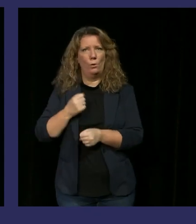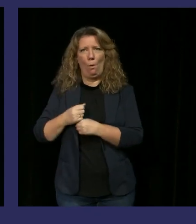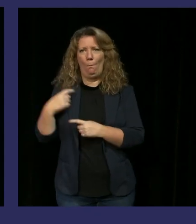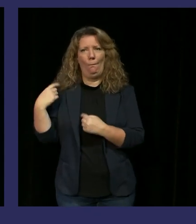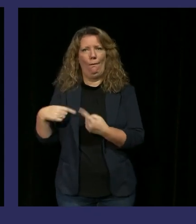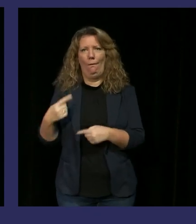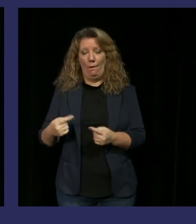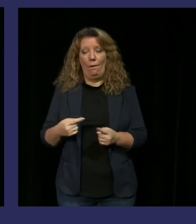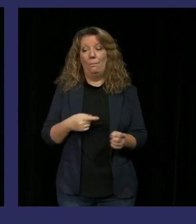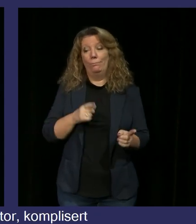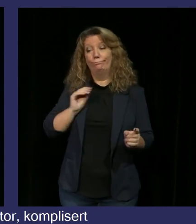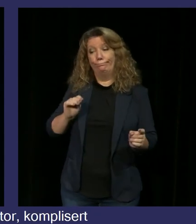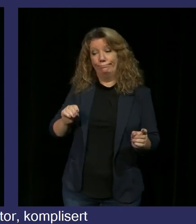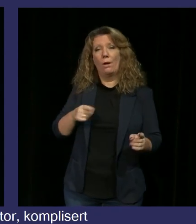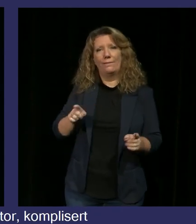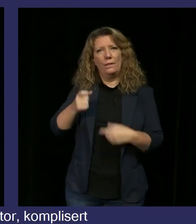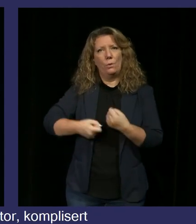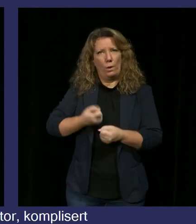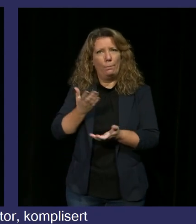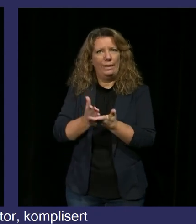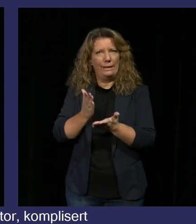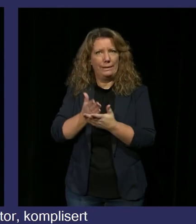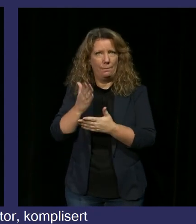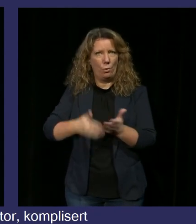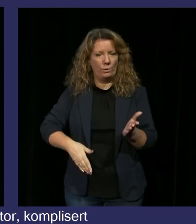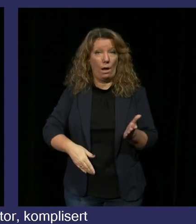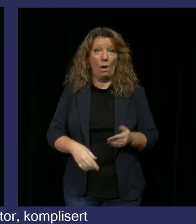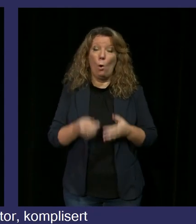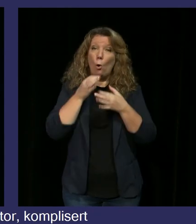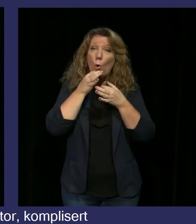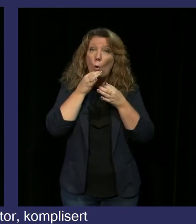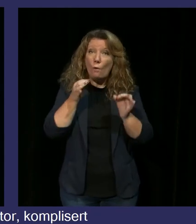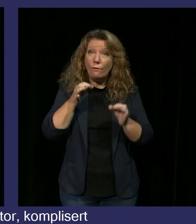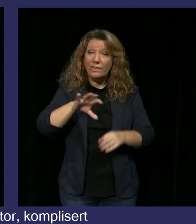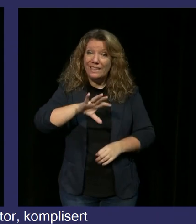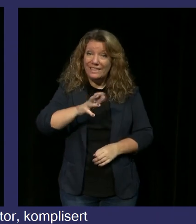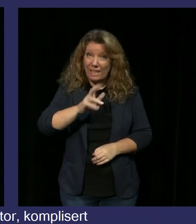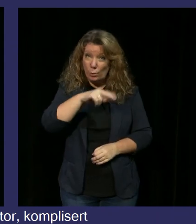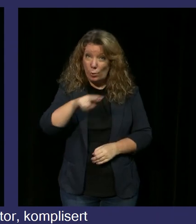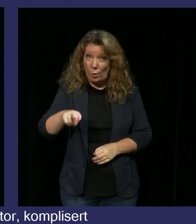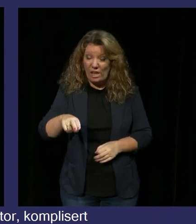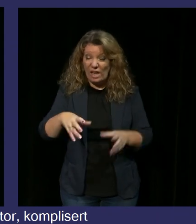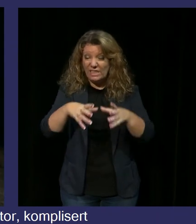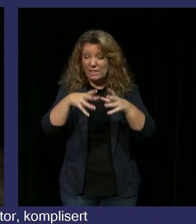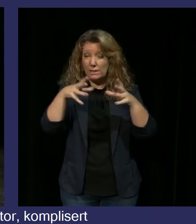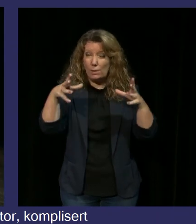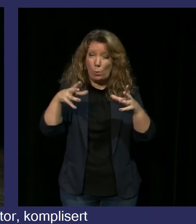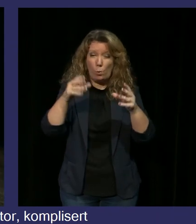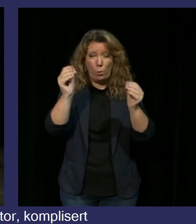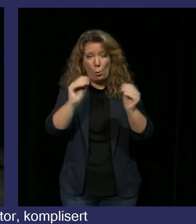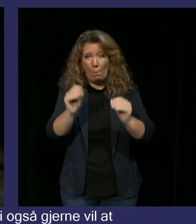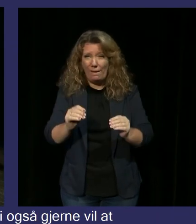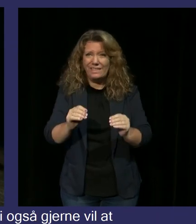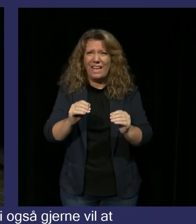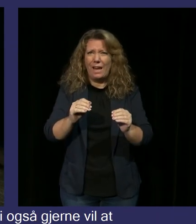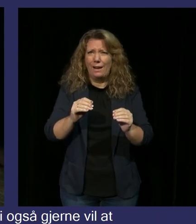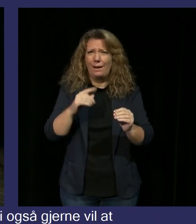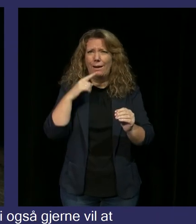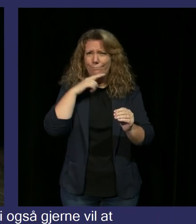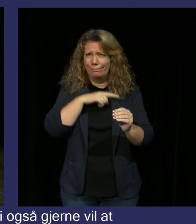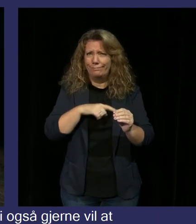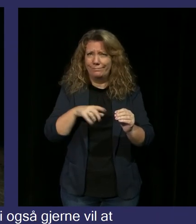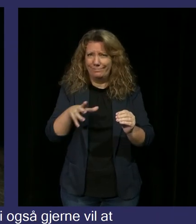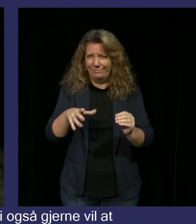Både og vi har jo, ikke sant, offentlig sektor I Norge jo ganske stor og komplisert og sammensatt, og det har vi hørt litt om. Vi